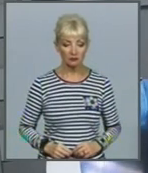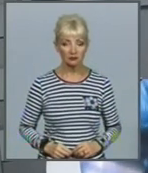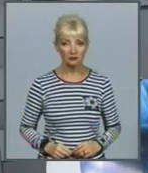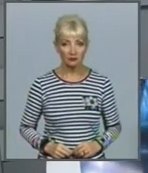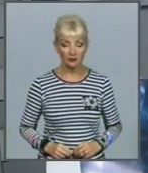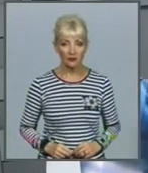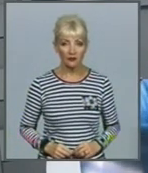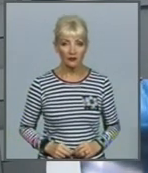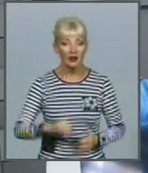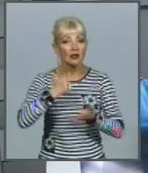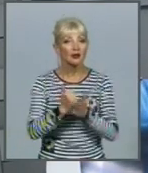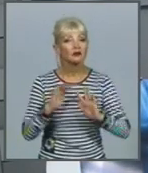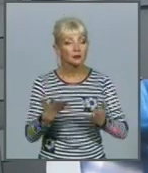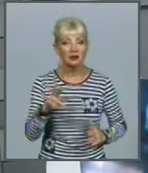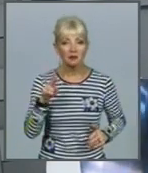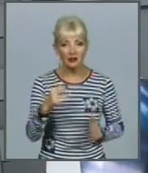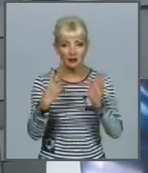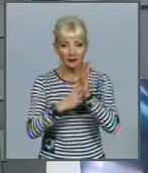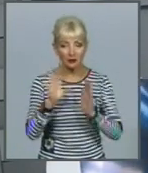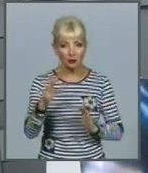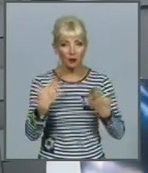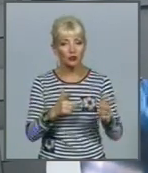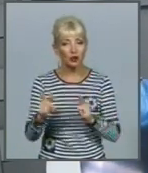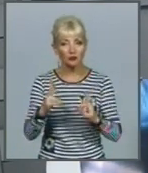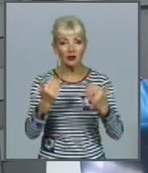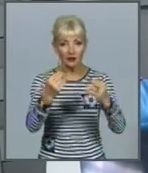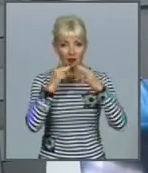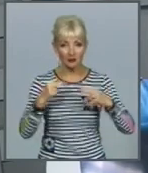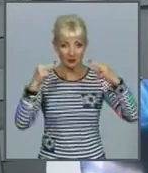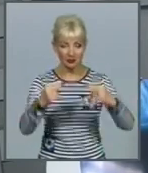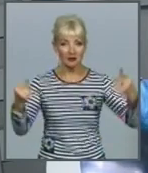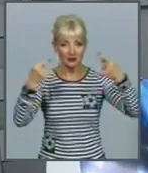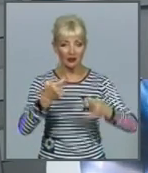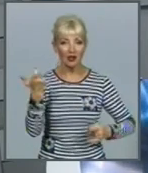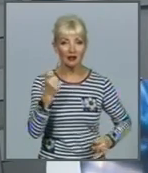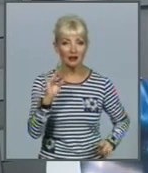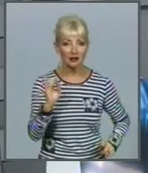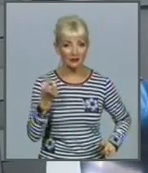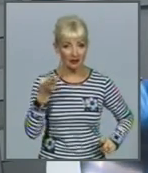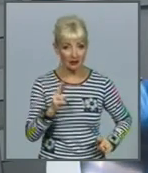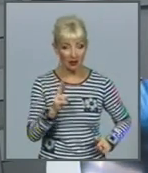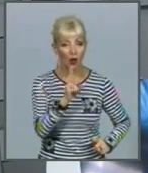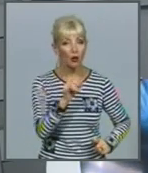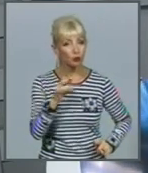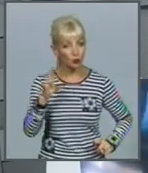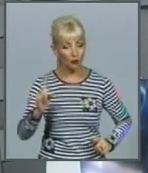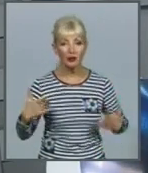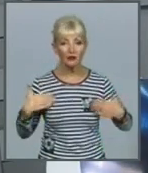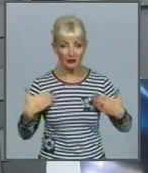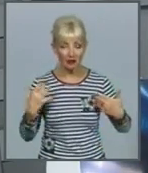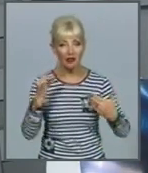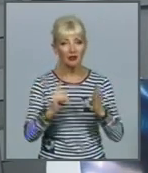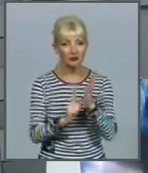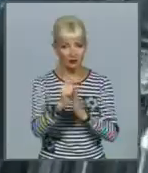Головні події п'ятниці, 9 жовтня, вже зібрані та готові до вашої уваги. В ефірі «Харківські Ізвєстія», у студії Євгенія Кутнова. Мої вітання, ми